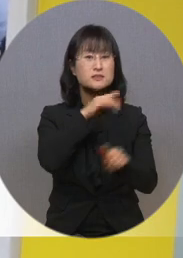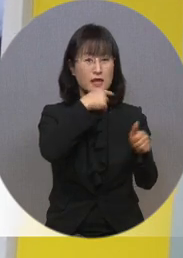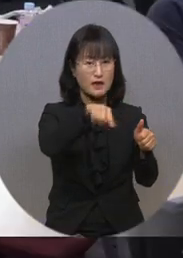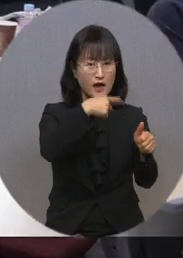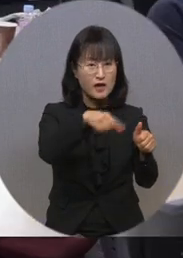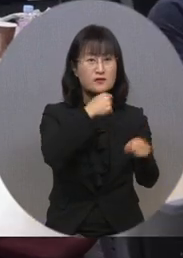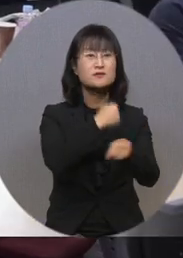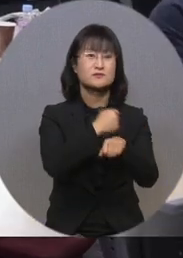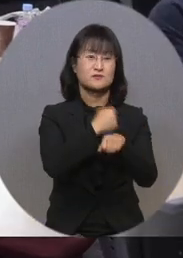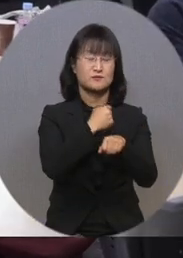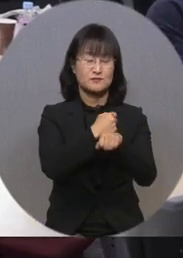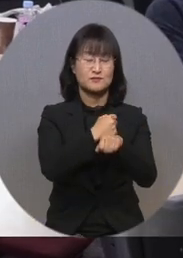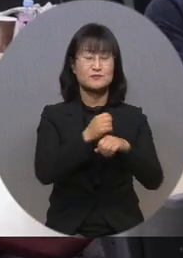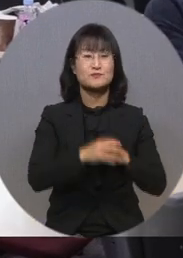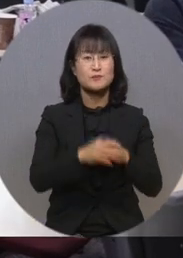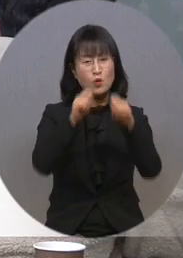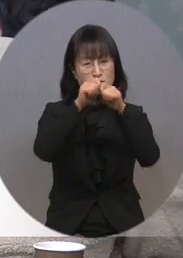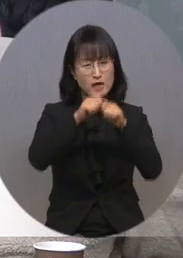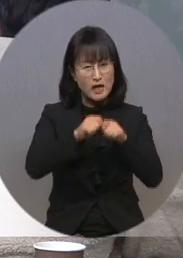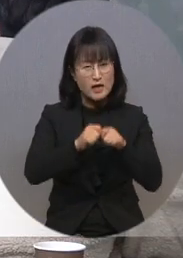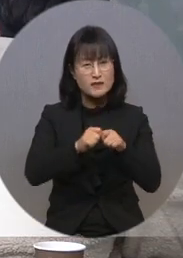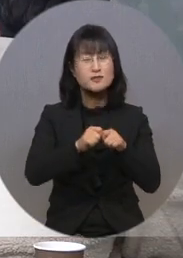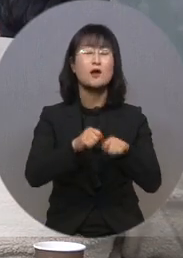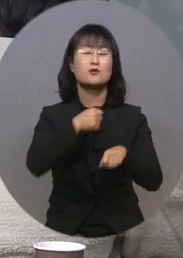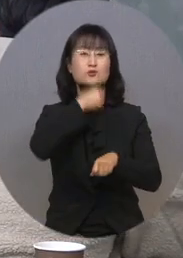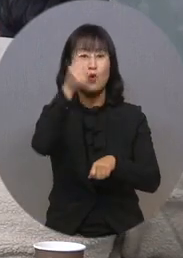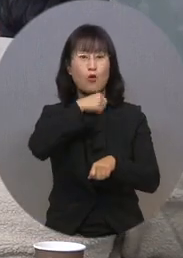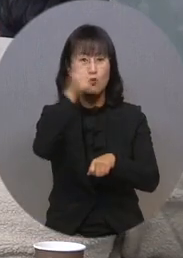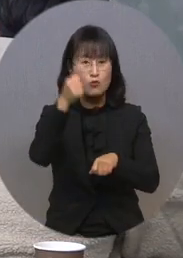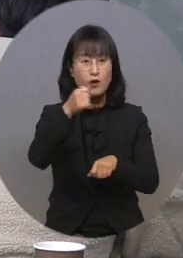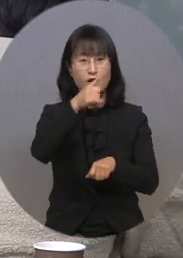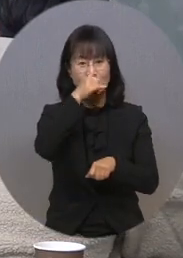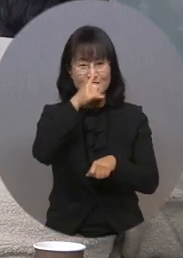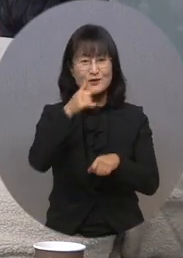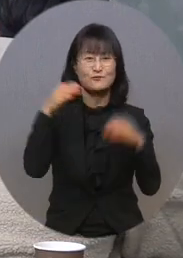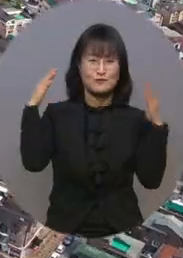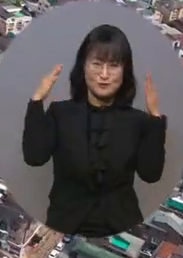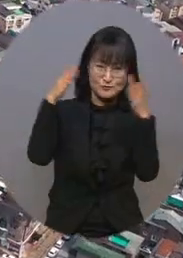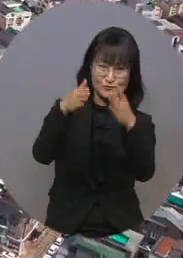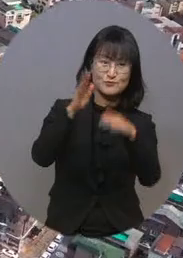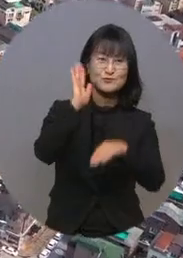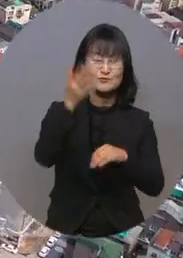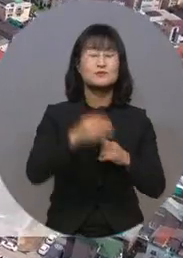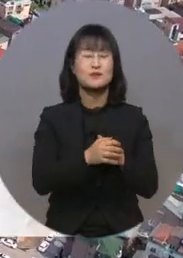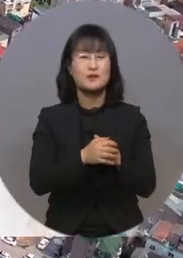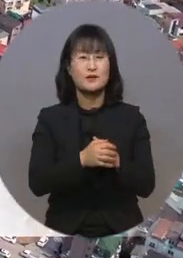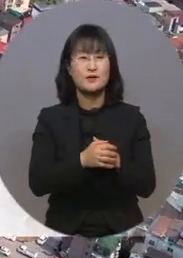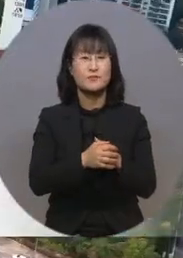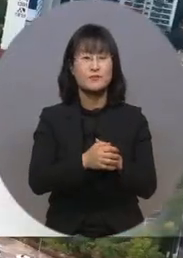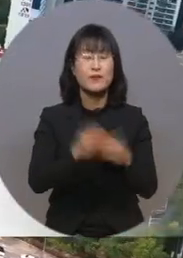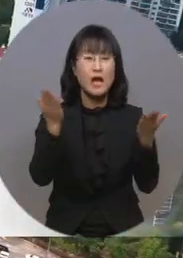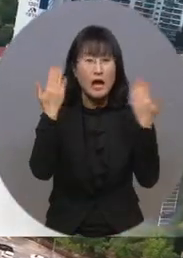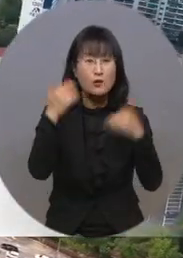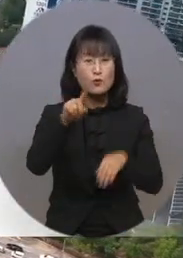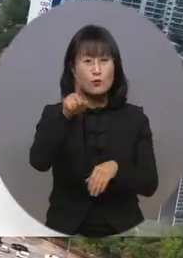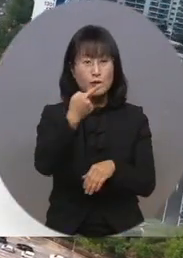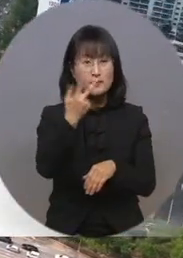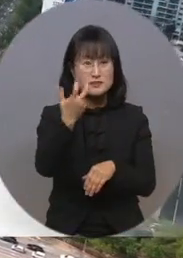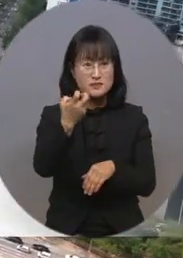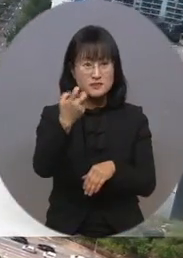이미 가시적이고 구체적인 성과로 주목받고 있습니다. 관내 총 171개 학교 중